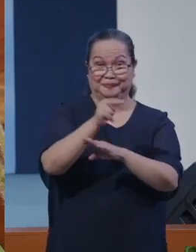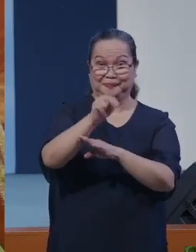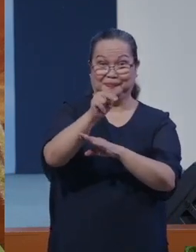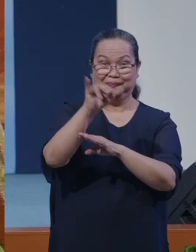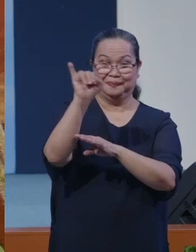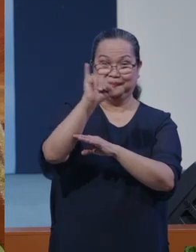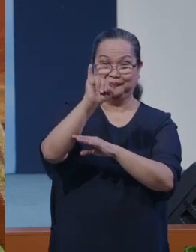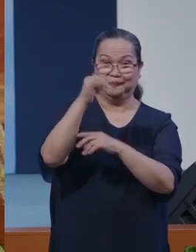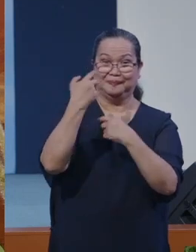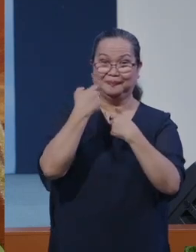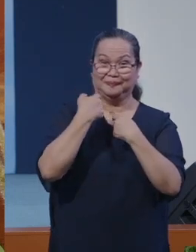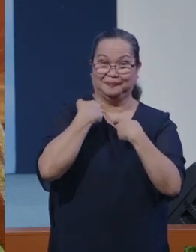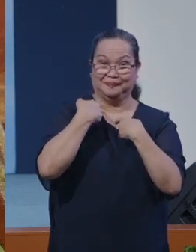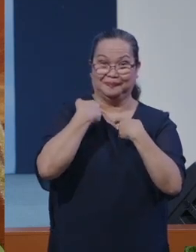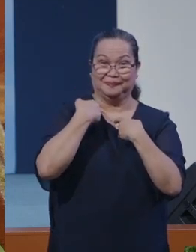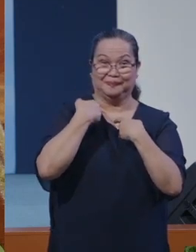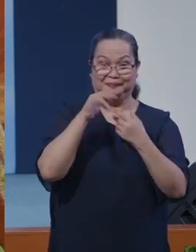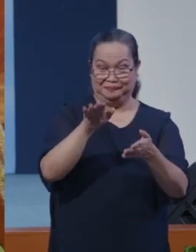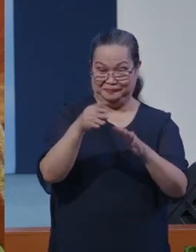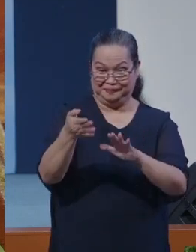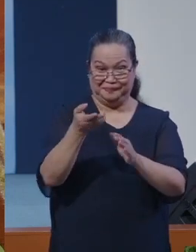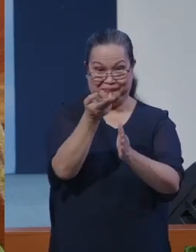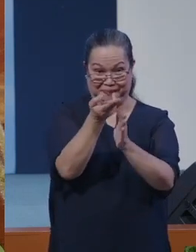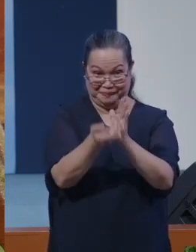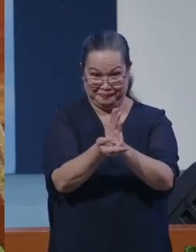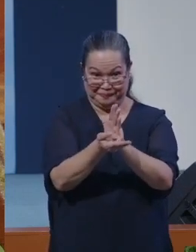insurance, memorial plan,